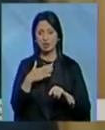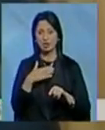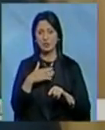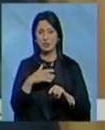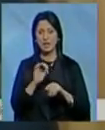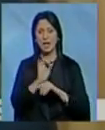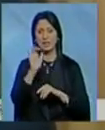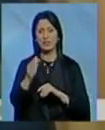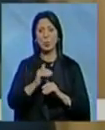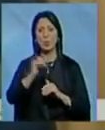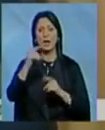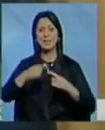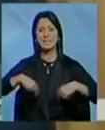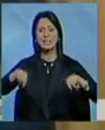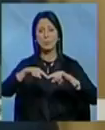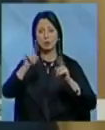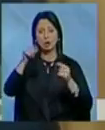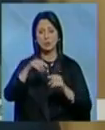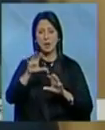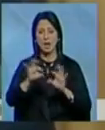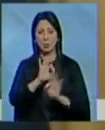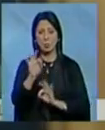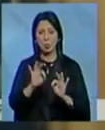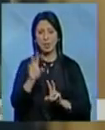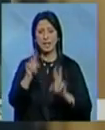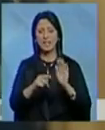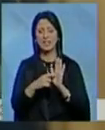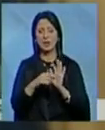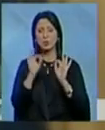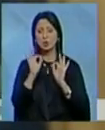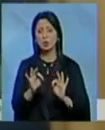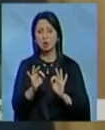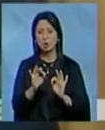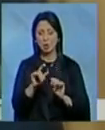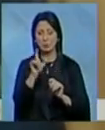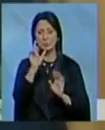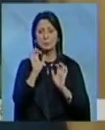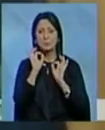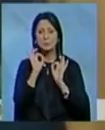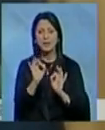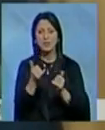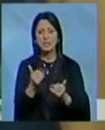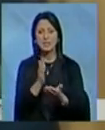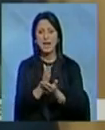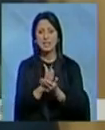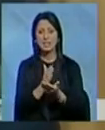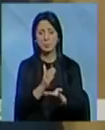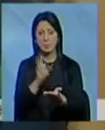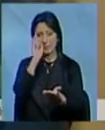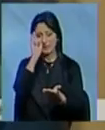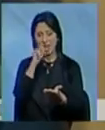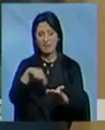ჩვენ გადავაგზავნით უმაღლეს საბჭოს შესაბამის კანონპროექტს, რომელიც ითვალისწინებს სწორედ იმ კონფიგურაციას, როცა დღეს არსებული